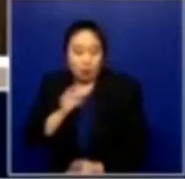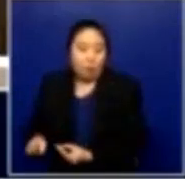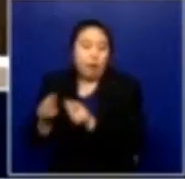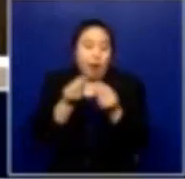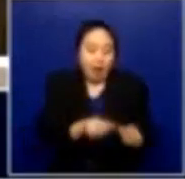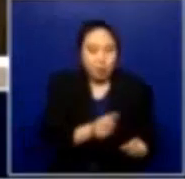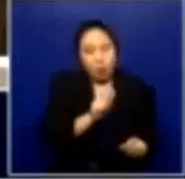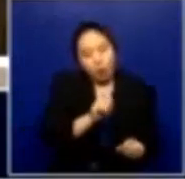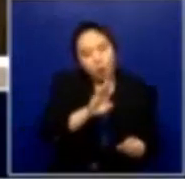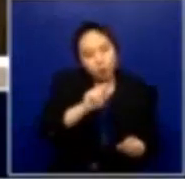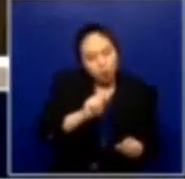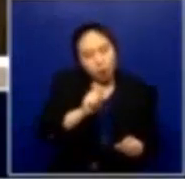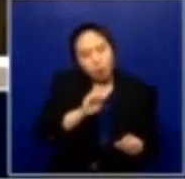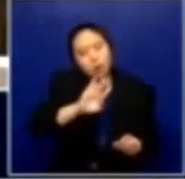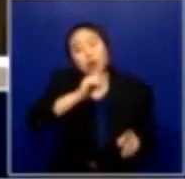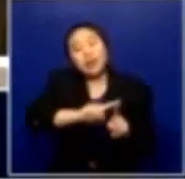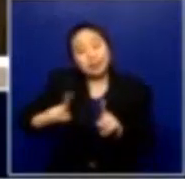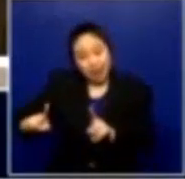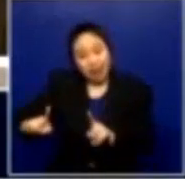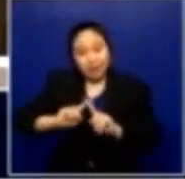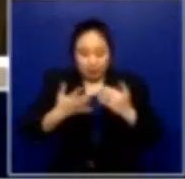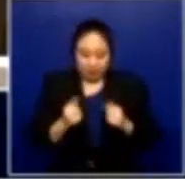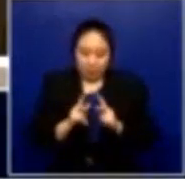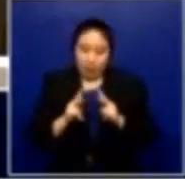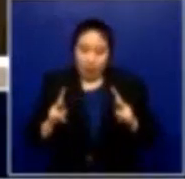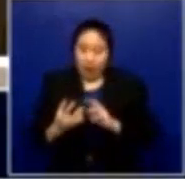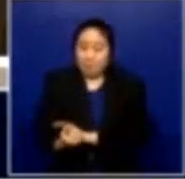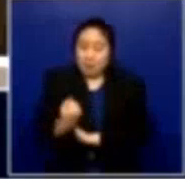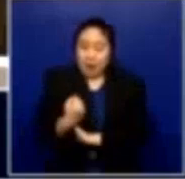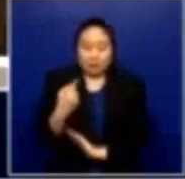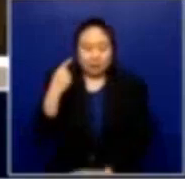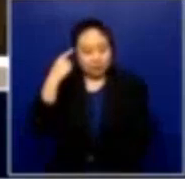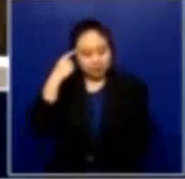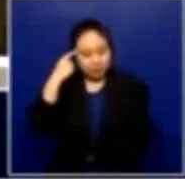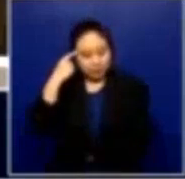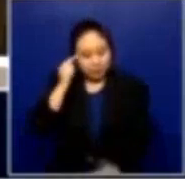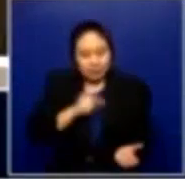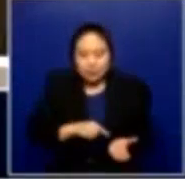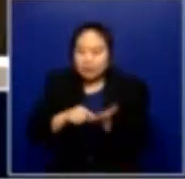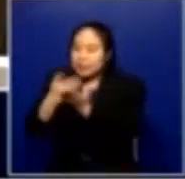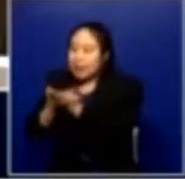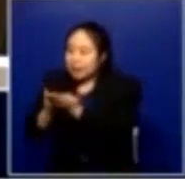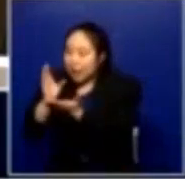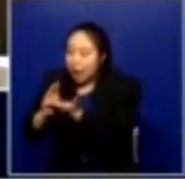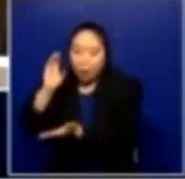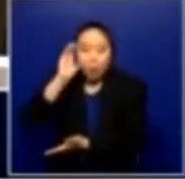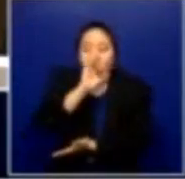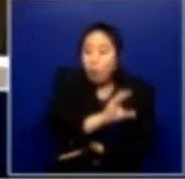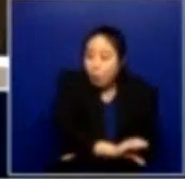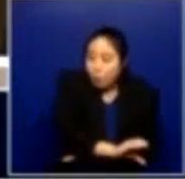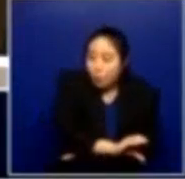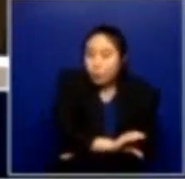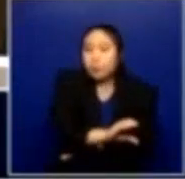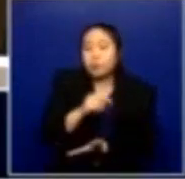นแต่คณะกรรมการกระจายอำนาจไม่พิจารณาเสนอสำนักงบในการจัดสรรงบประมาณ